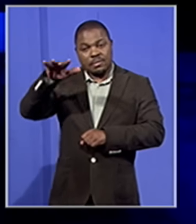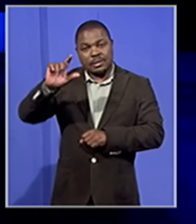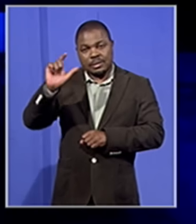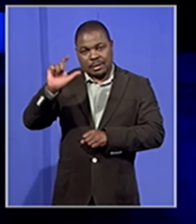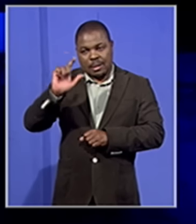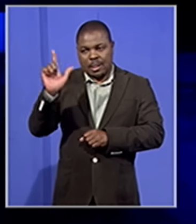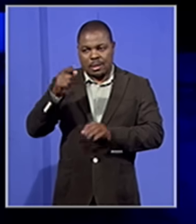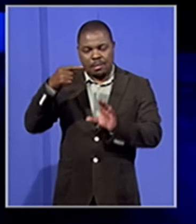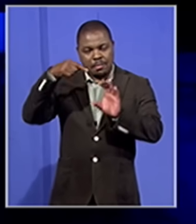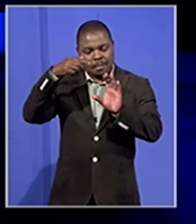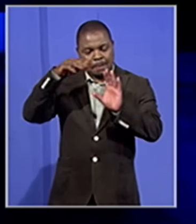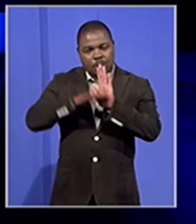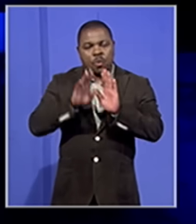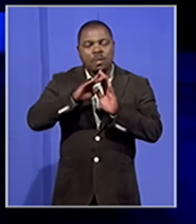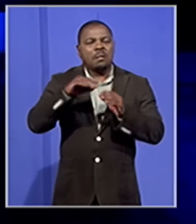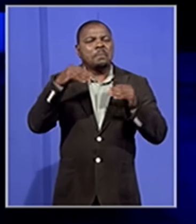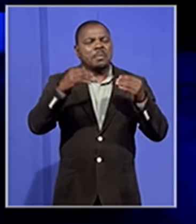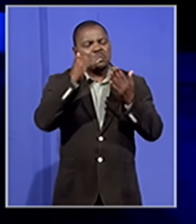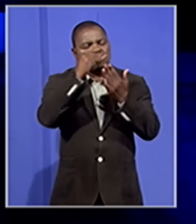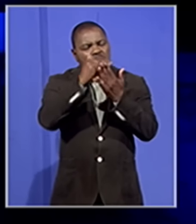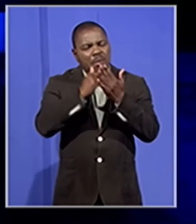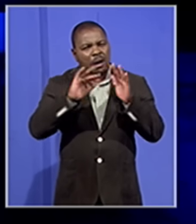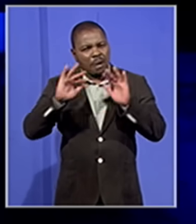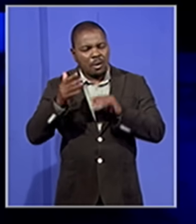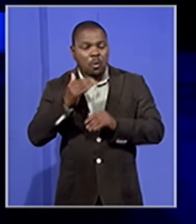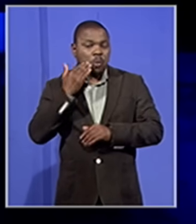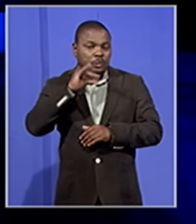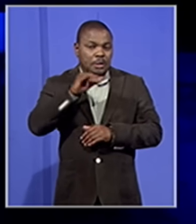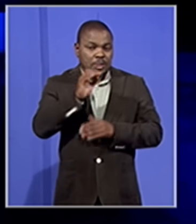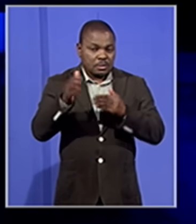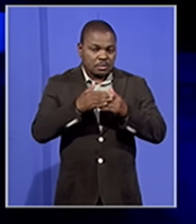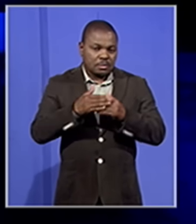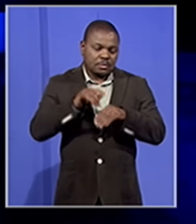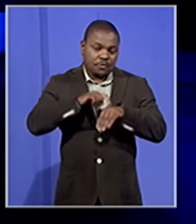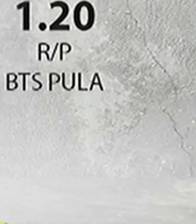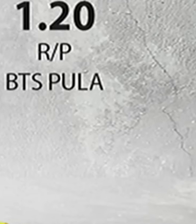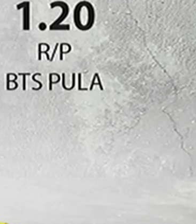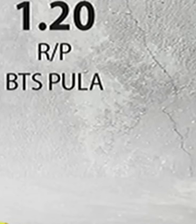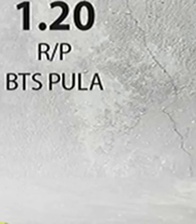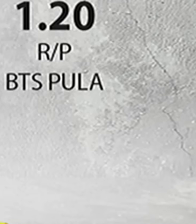re bone hore mebaraka e sebeditse jwang ha JSE e ne e kwala horeng ya bohlano.